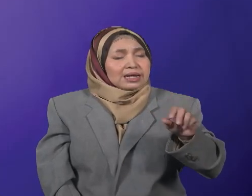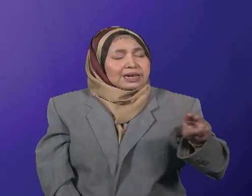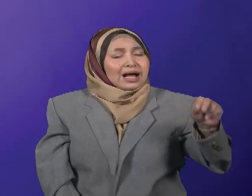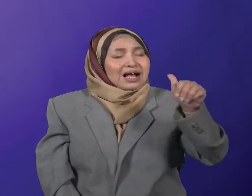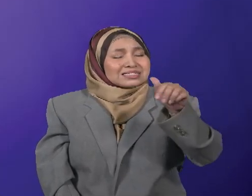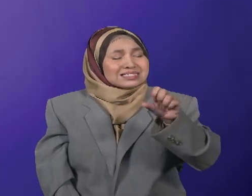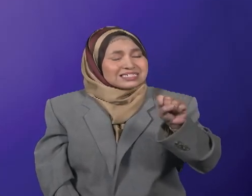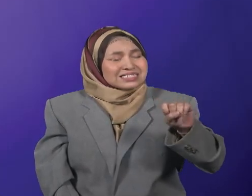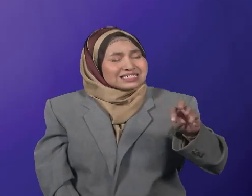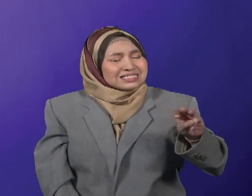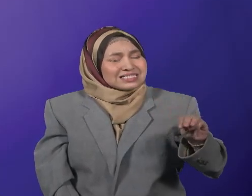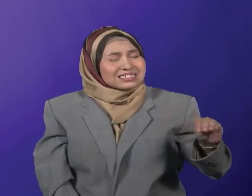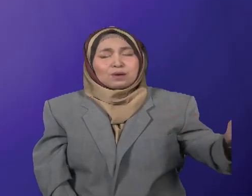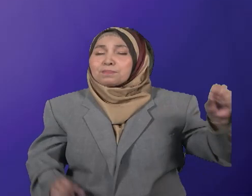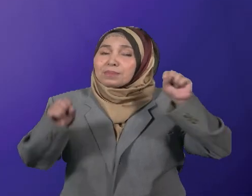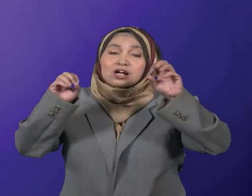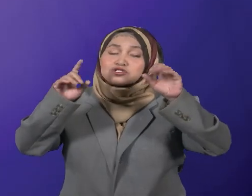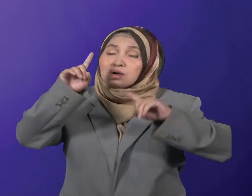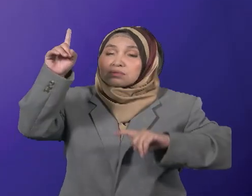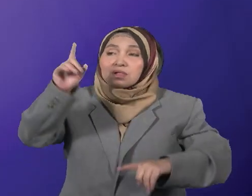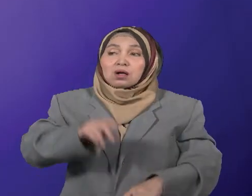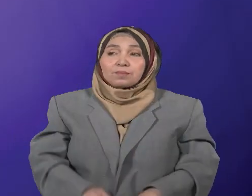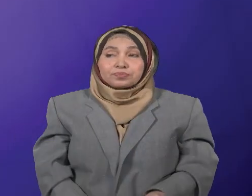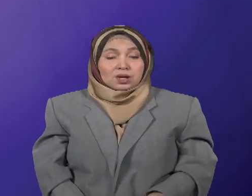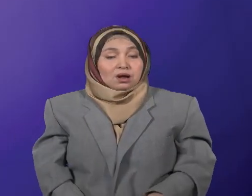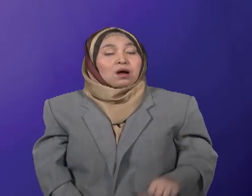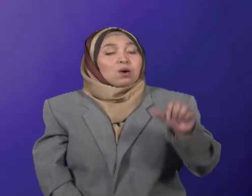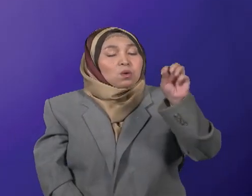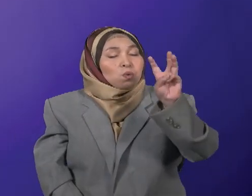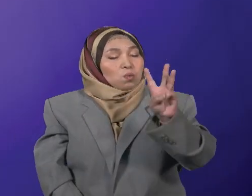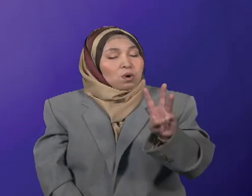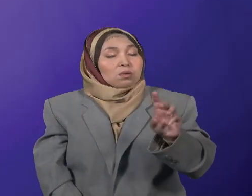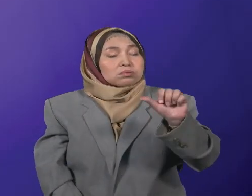kafarin asim. Masya Allah. Cuba daripada wallahu. 1, 2, 3.